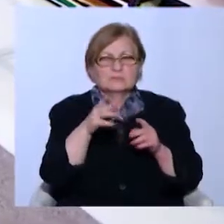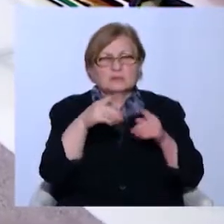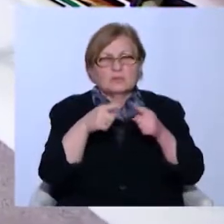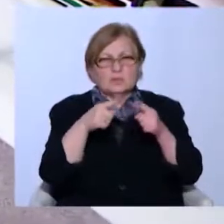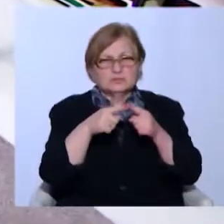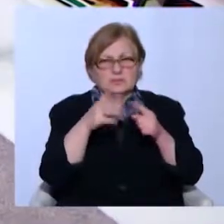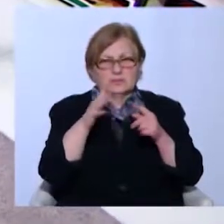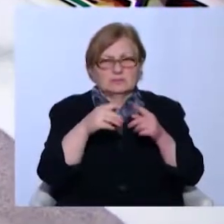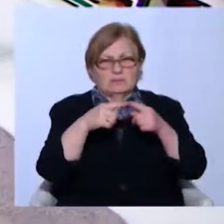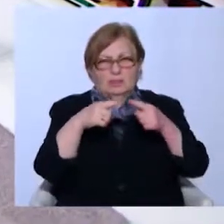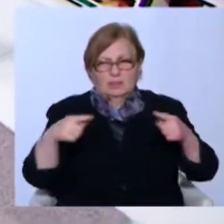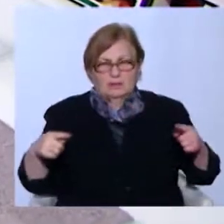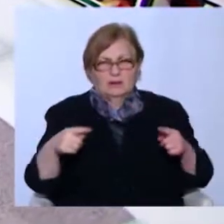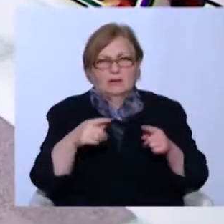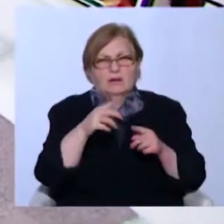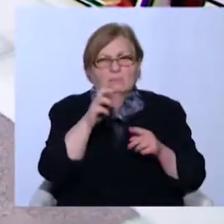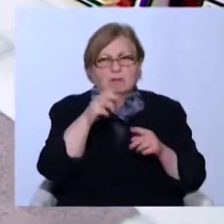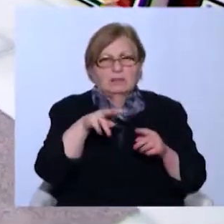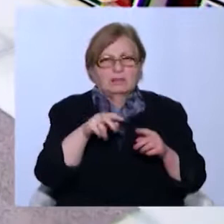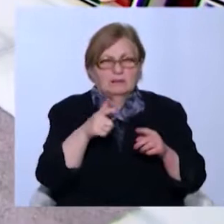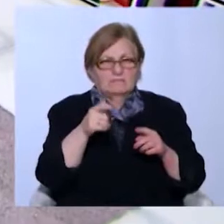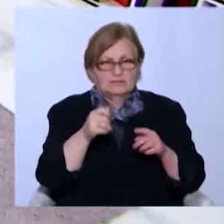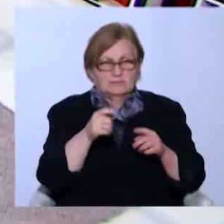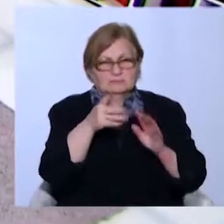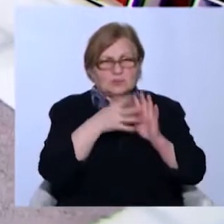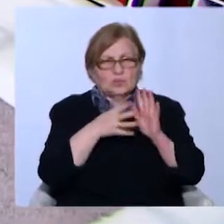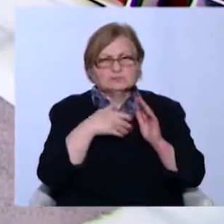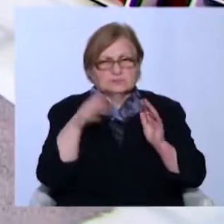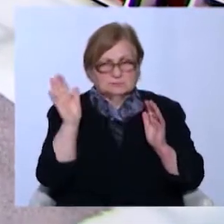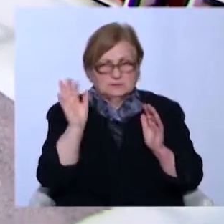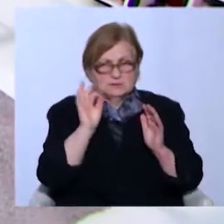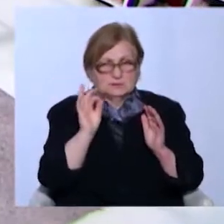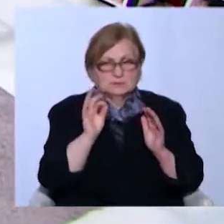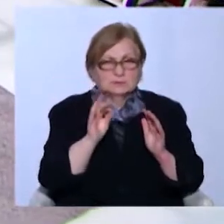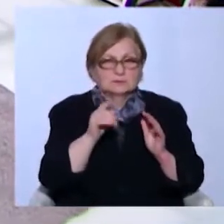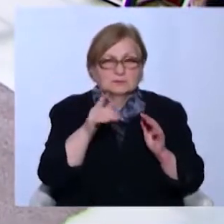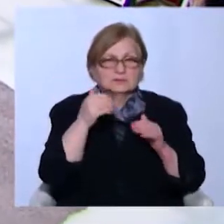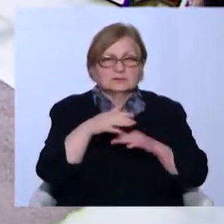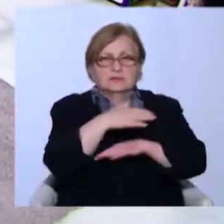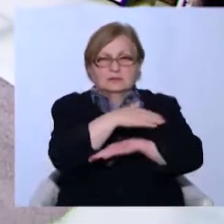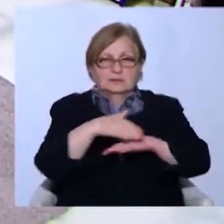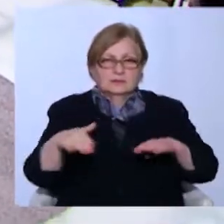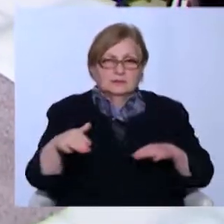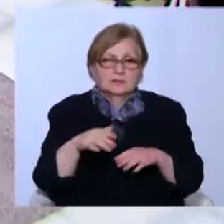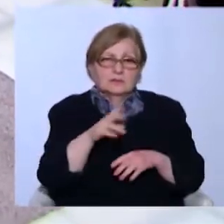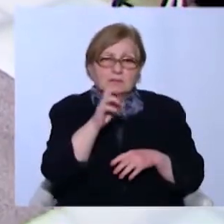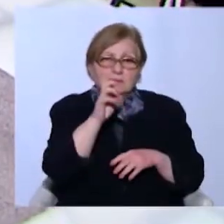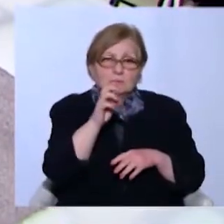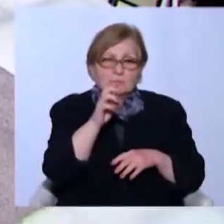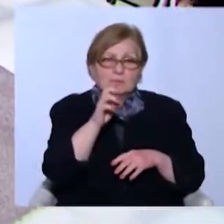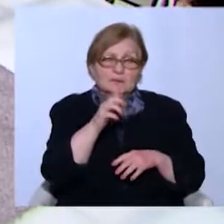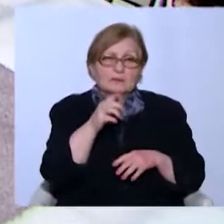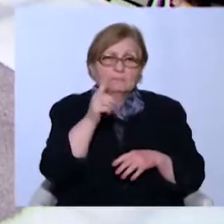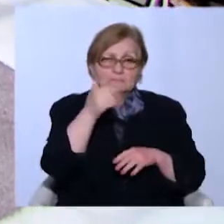ხოლო თუ K ნულის ტოლი არის, მაშინ ეს წრფე გამოდის უბრალოდ ჰორიზონტალური. B პარამეტრს აქვს აი